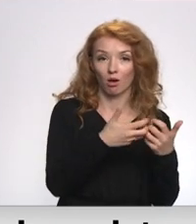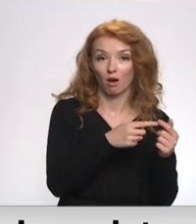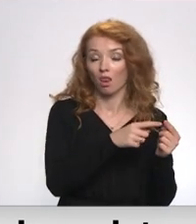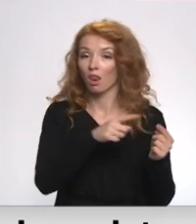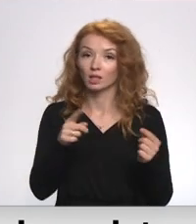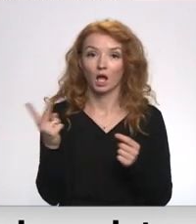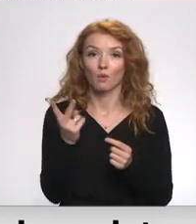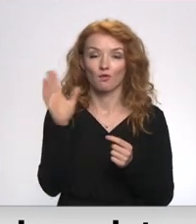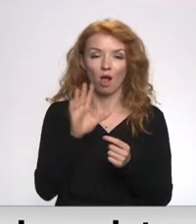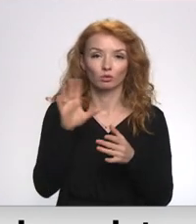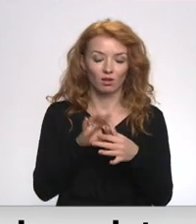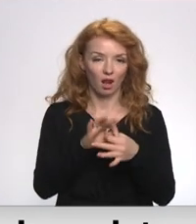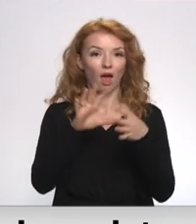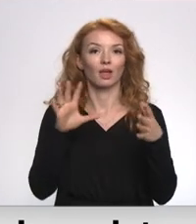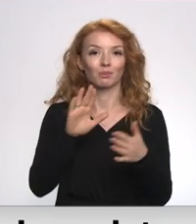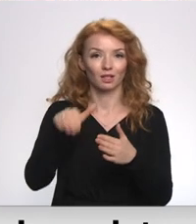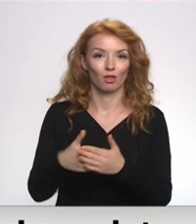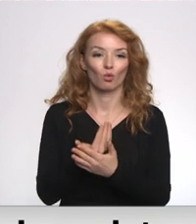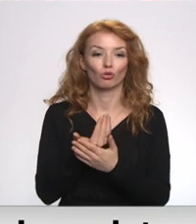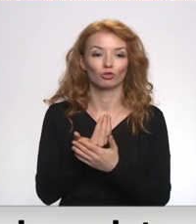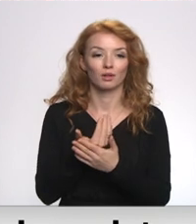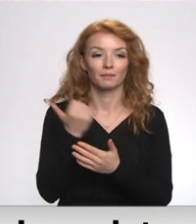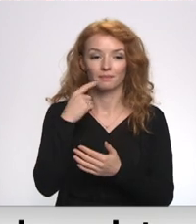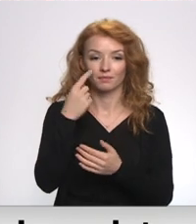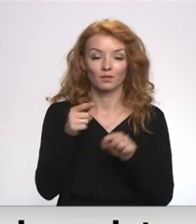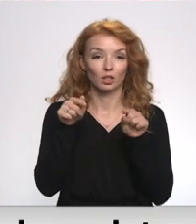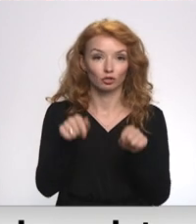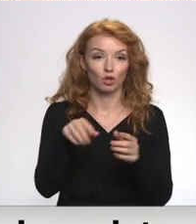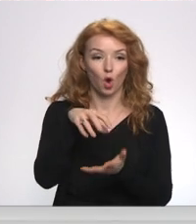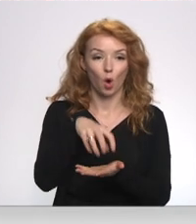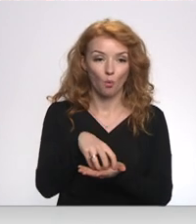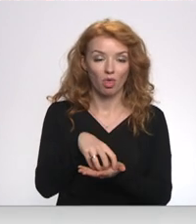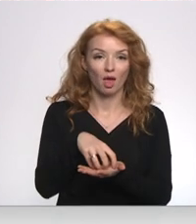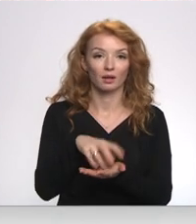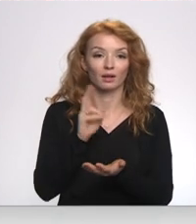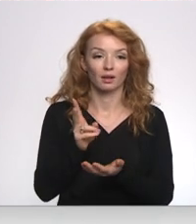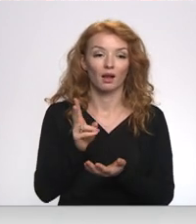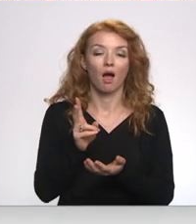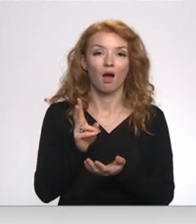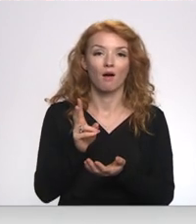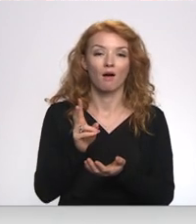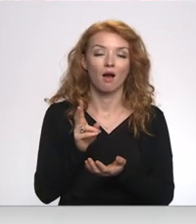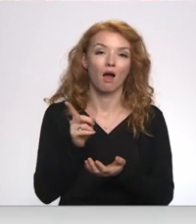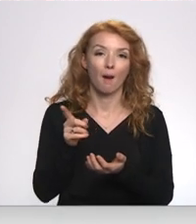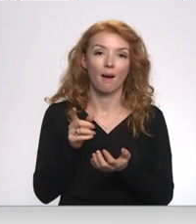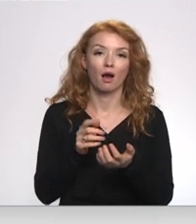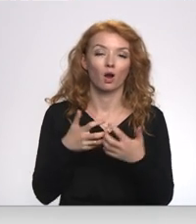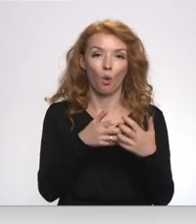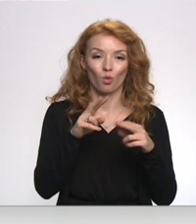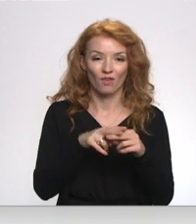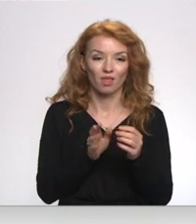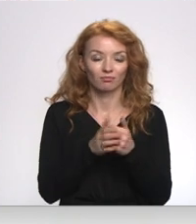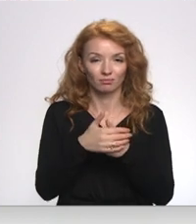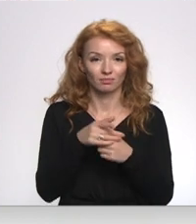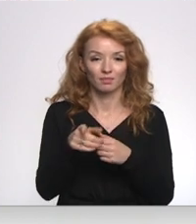pat abu valstu neatkarības atjaunošanai. Šie objekti tā Nacionālo partizānu kauju vieta pie